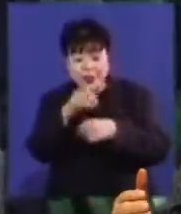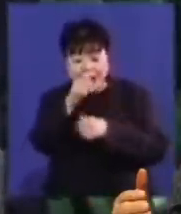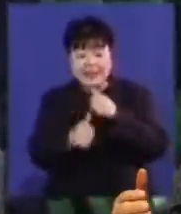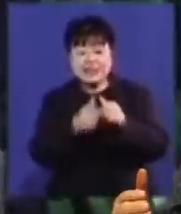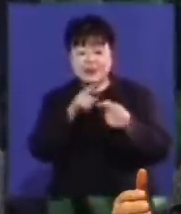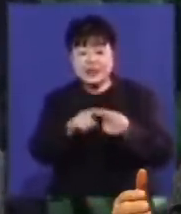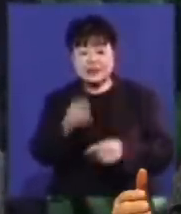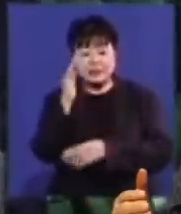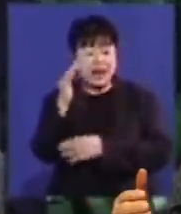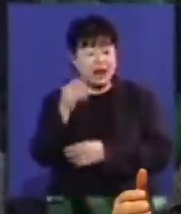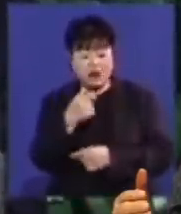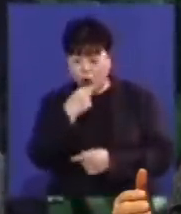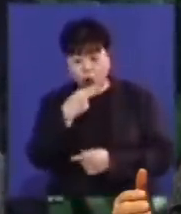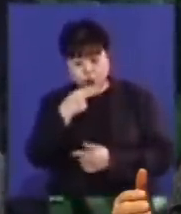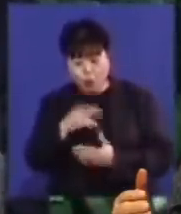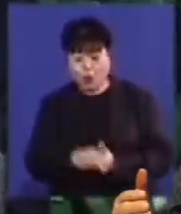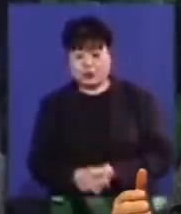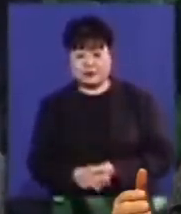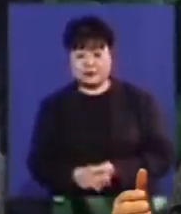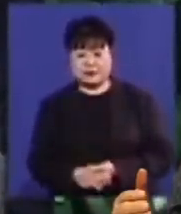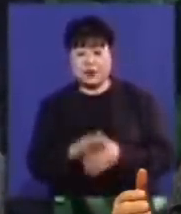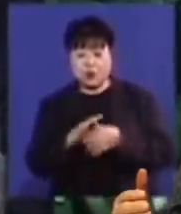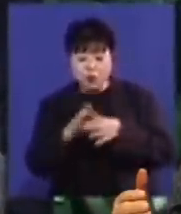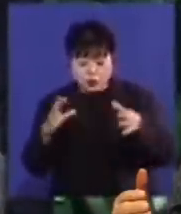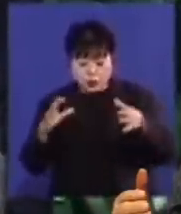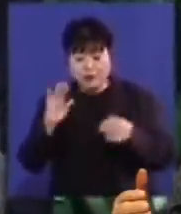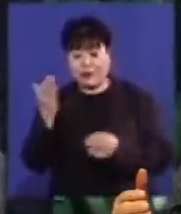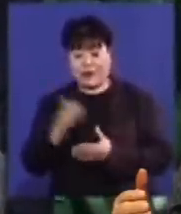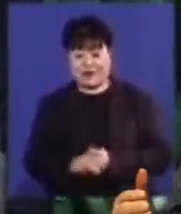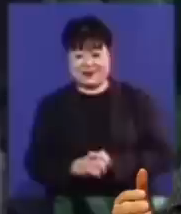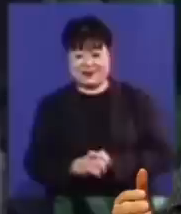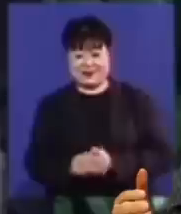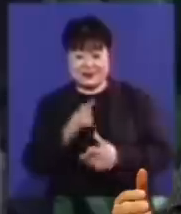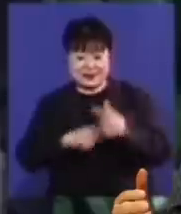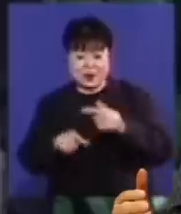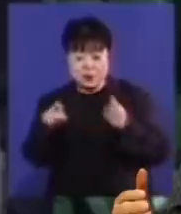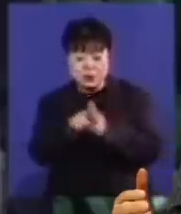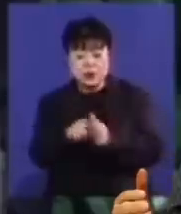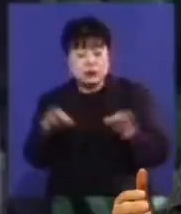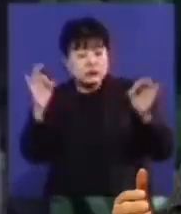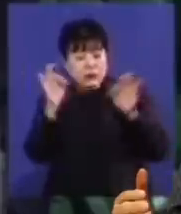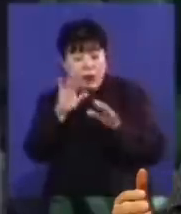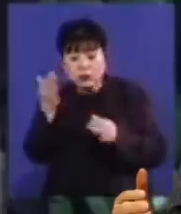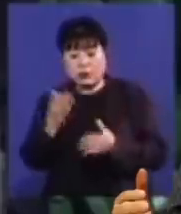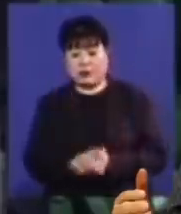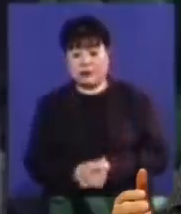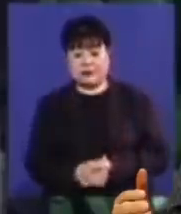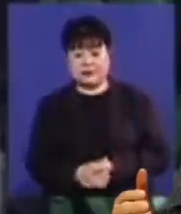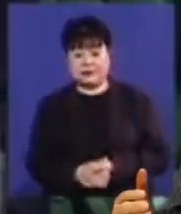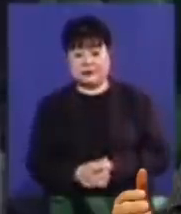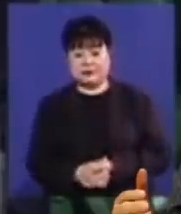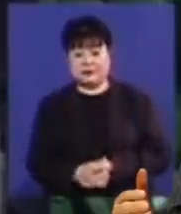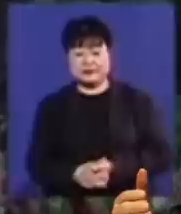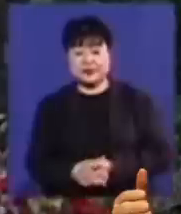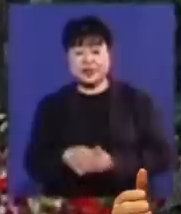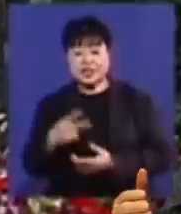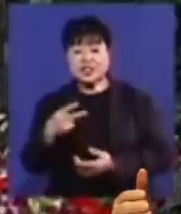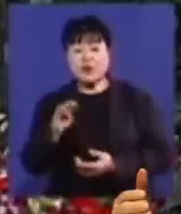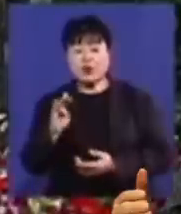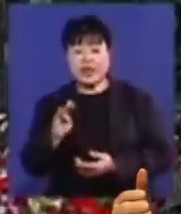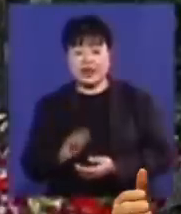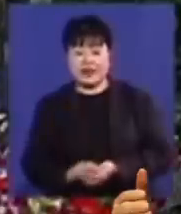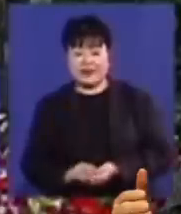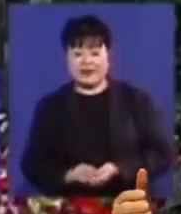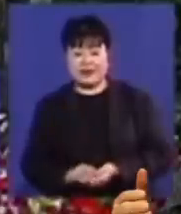대한 이야기를 안 하게 돼요. 무관심하게 돼요. 그러면 더욱 신앙이 없어지는 것입니다. 디모데후서 4장 2절에